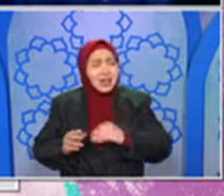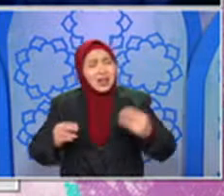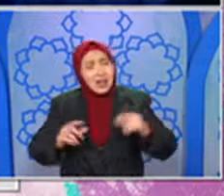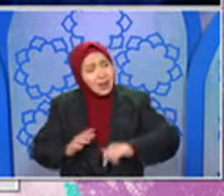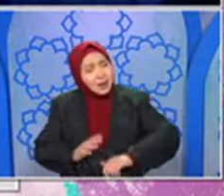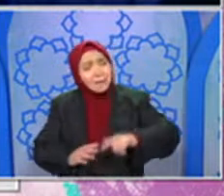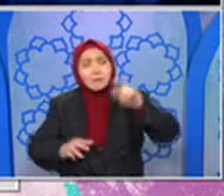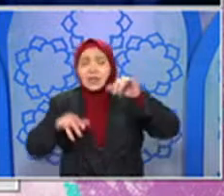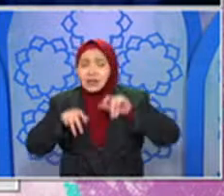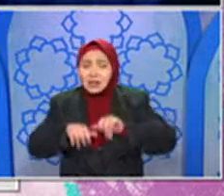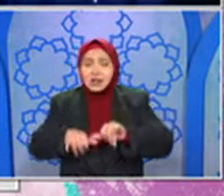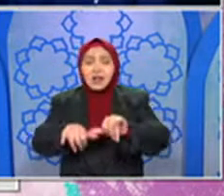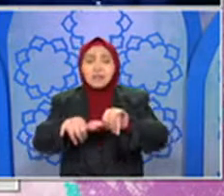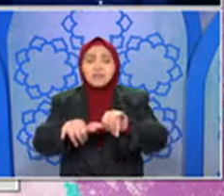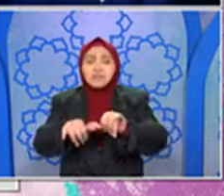وأبقى